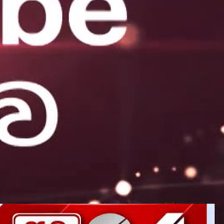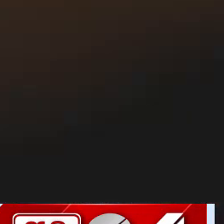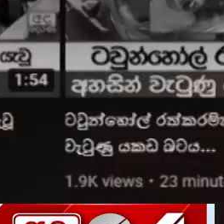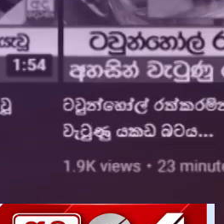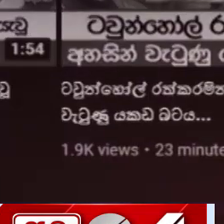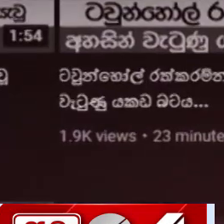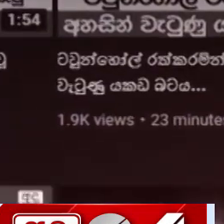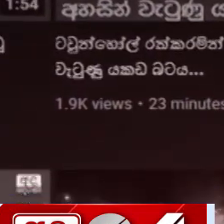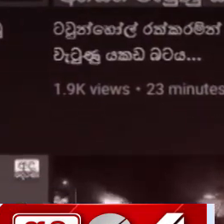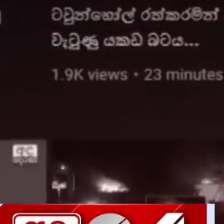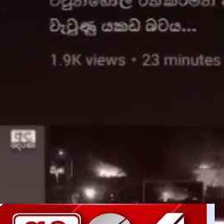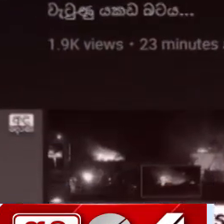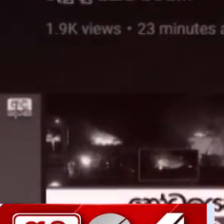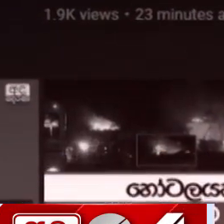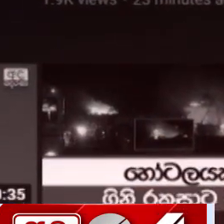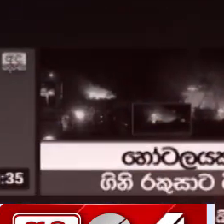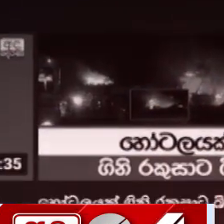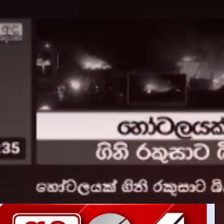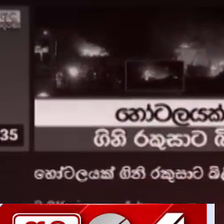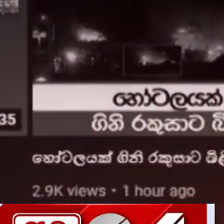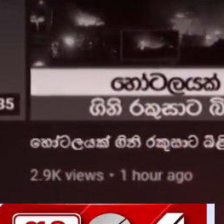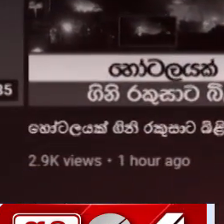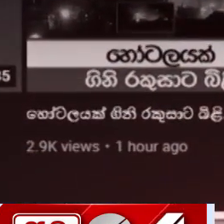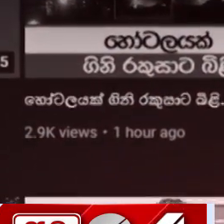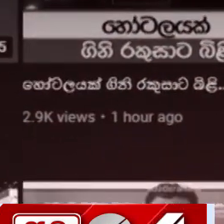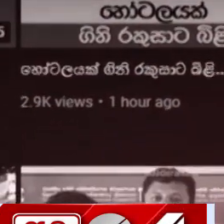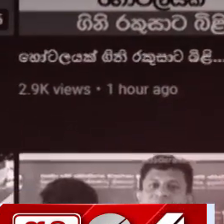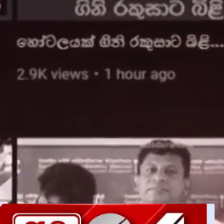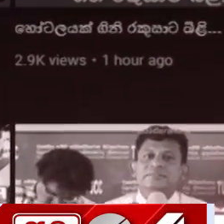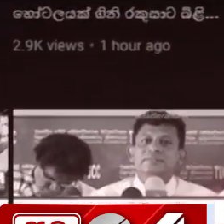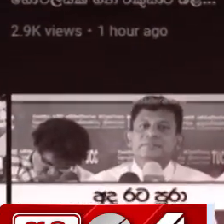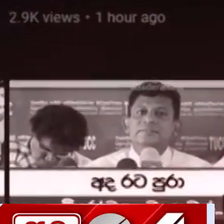නාලිකාව YouTube අද දෙරණ දැන්ම subscribe කරන්න